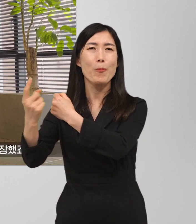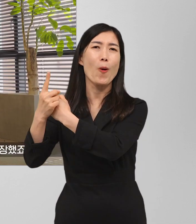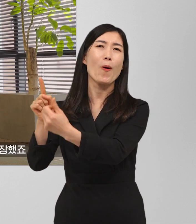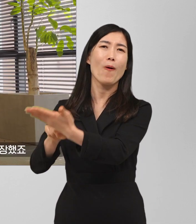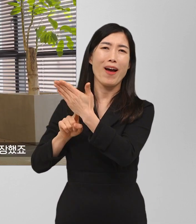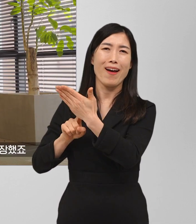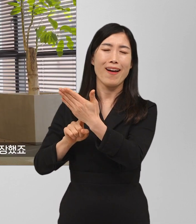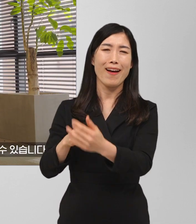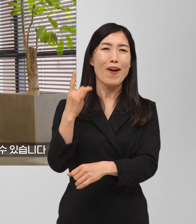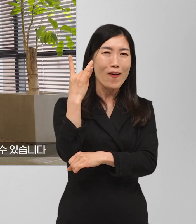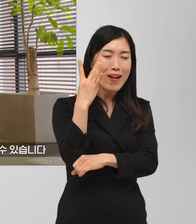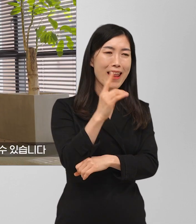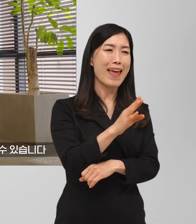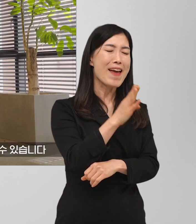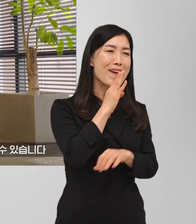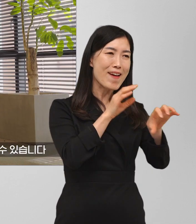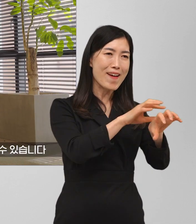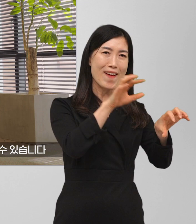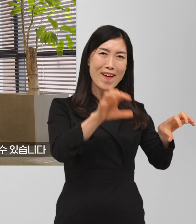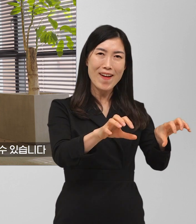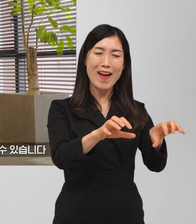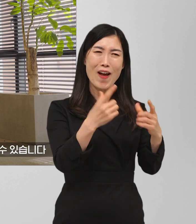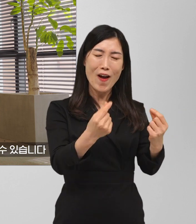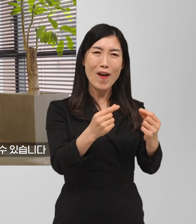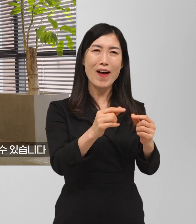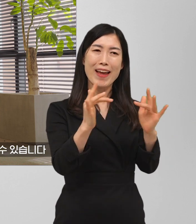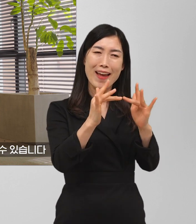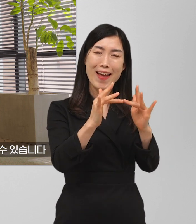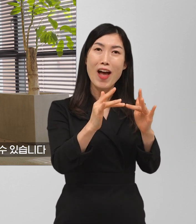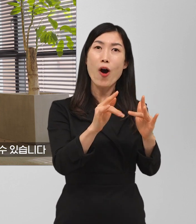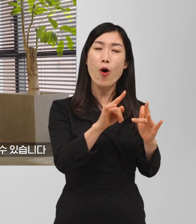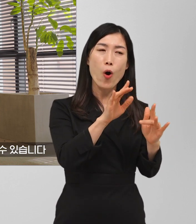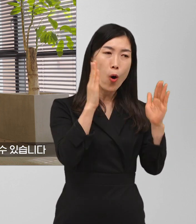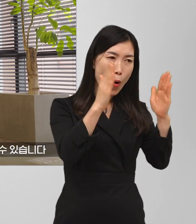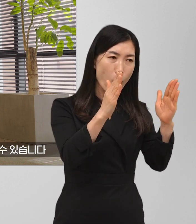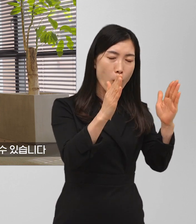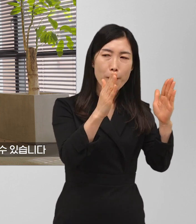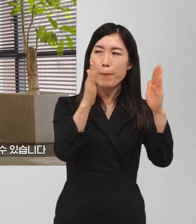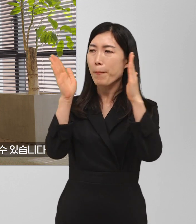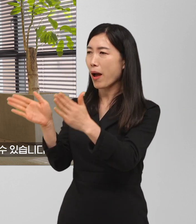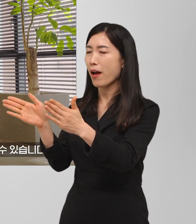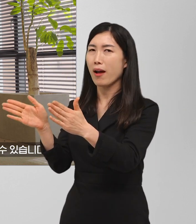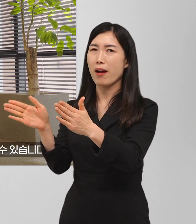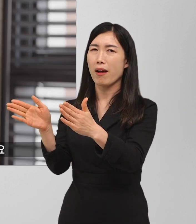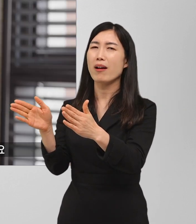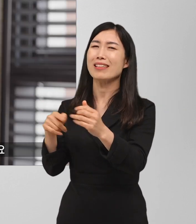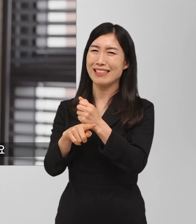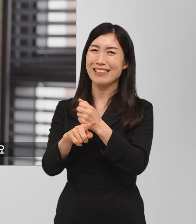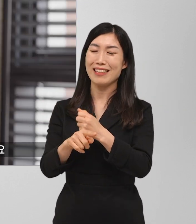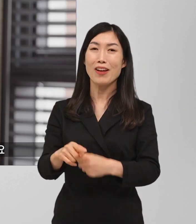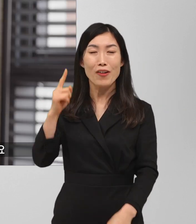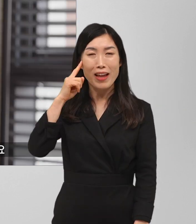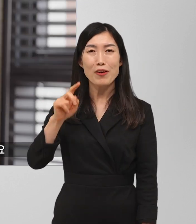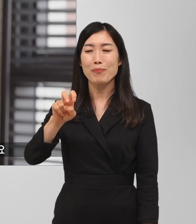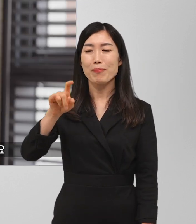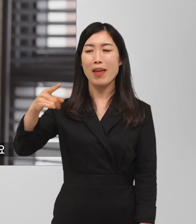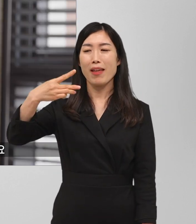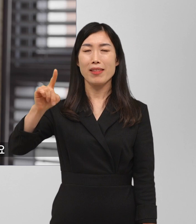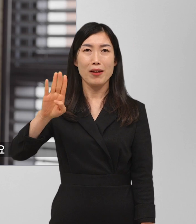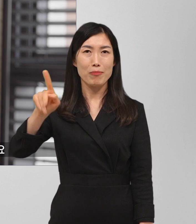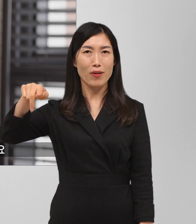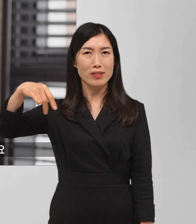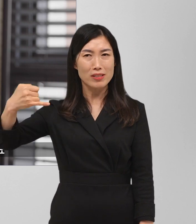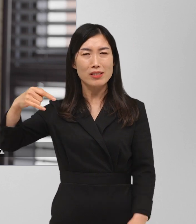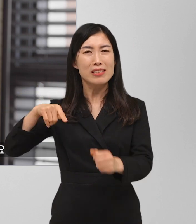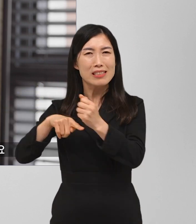메타버스가 등장했죠. 디지털 트윈에 대한 언급이 메타버스의 언급으로 옮겨갔다고 볼 수가 있습니다. 메타버스가 바로 디지털